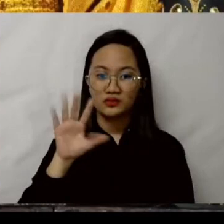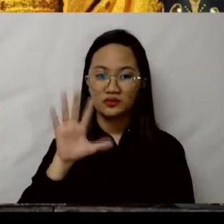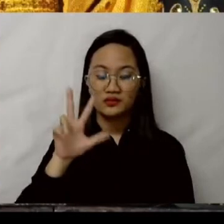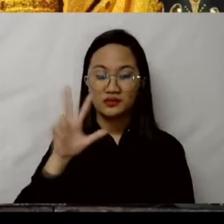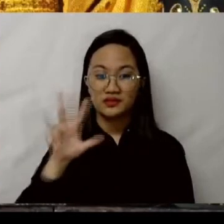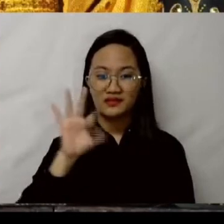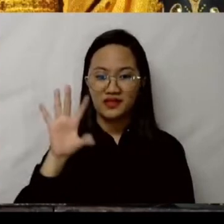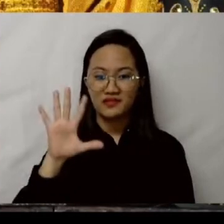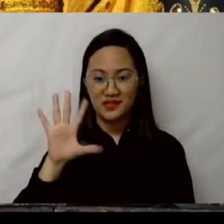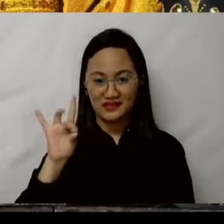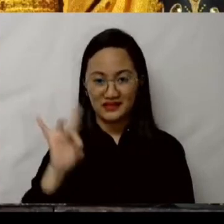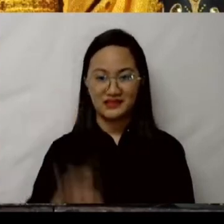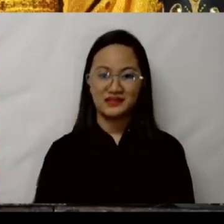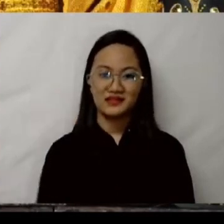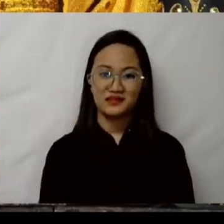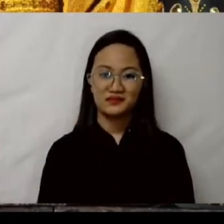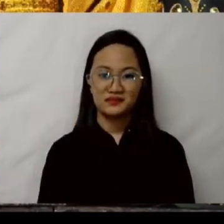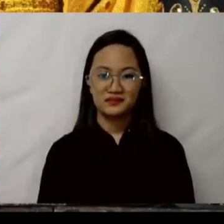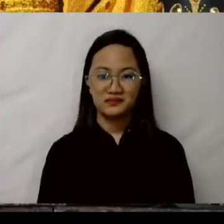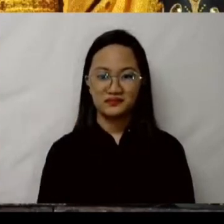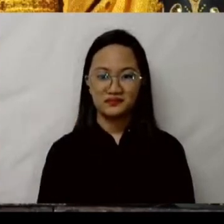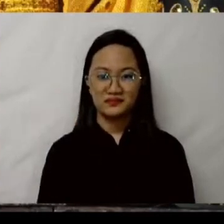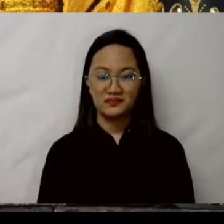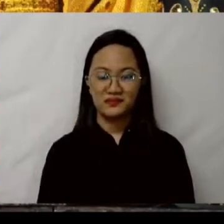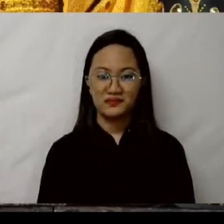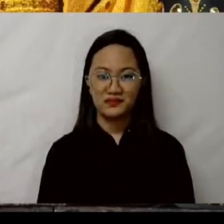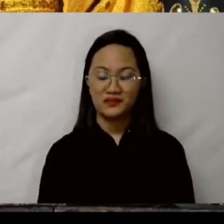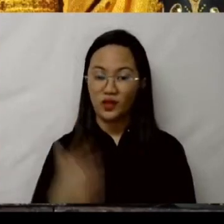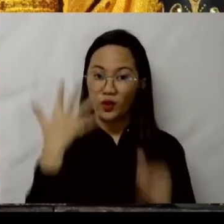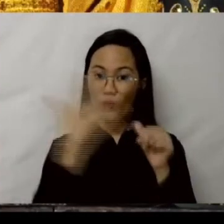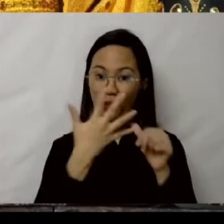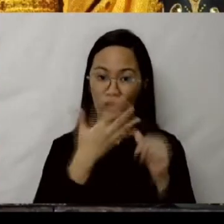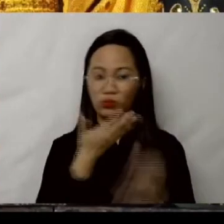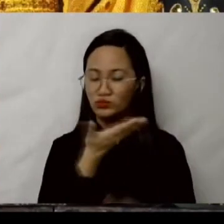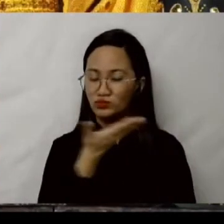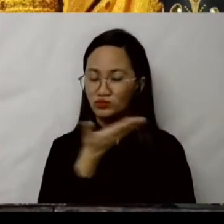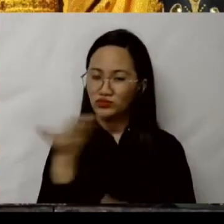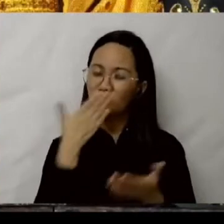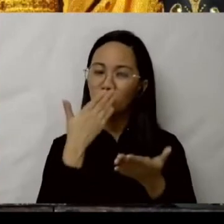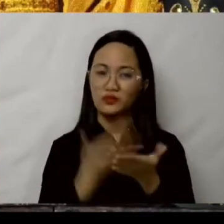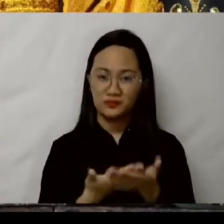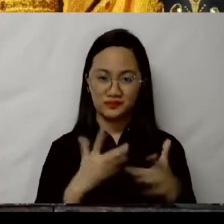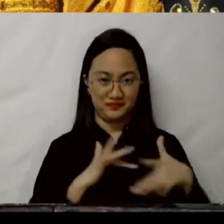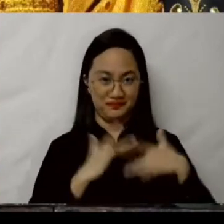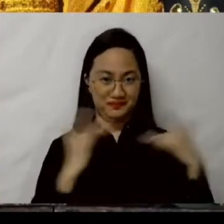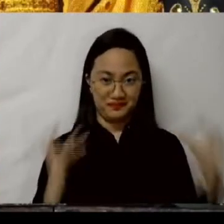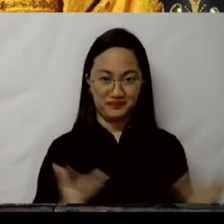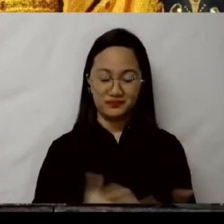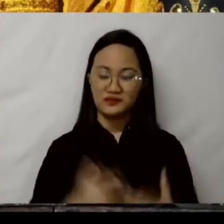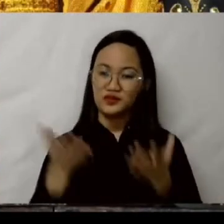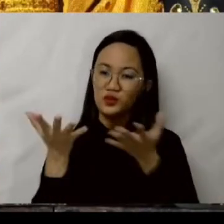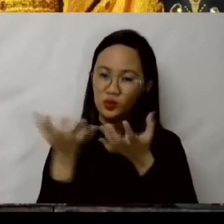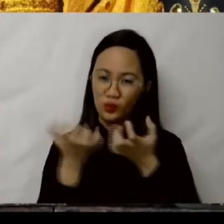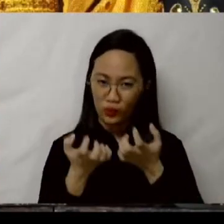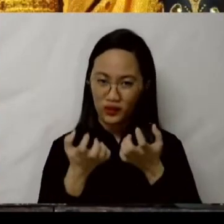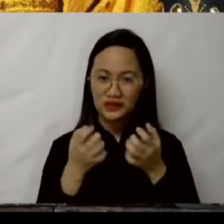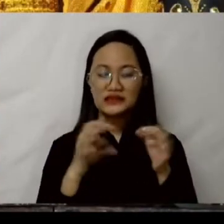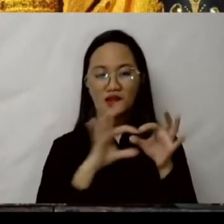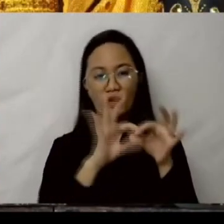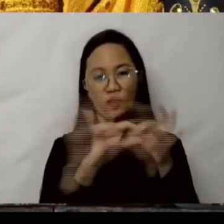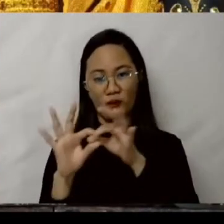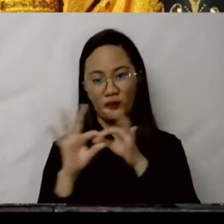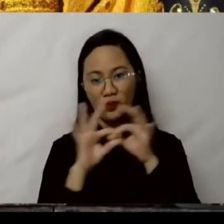8253-7958. Ikalima, sa mga may mabubuting kalooban at nagnanais na makiisa sa kawanggawang